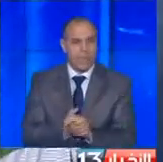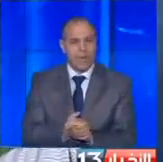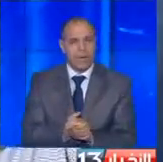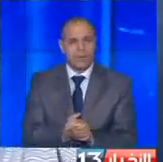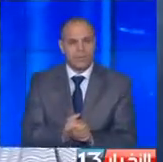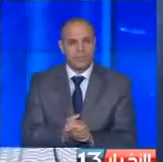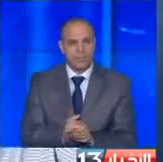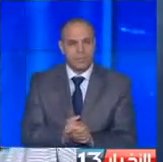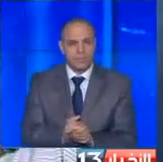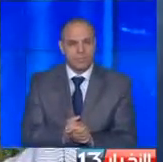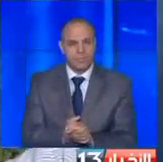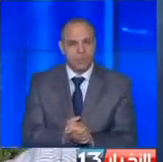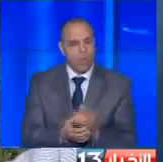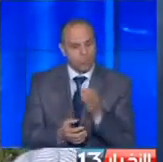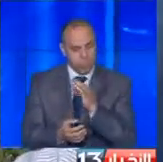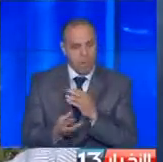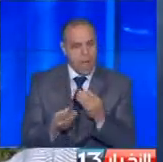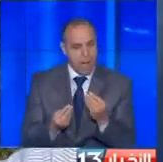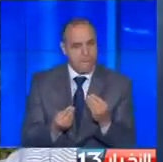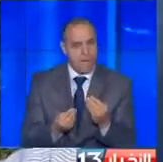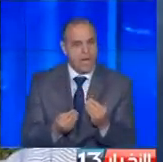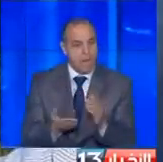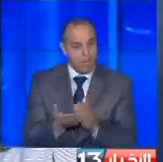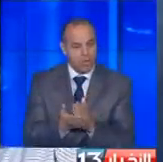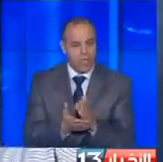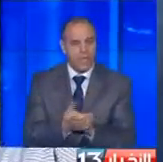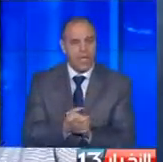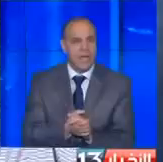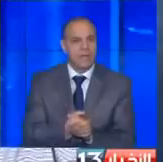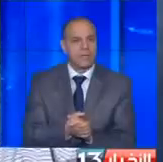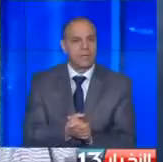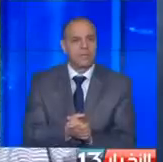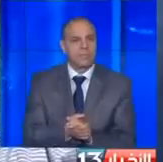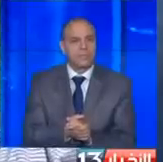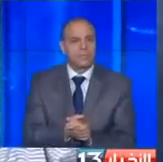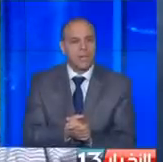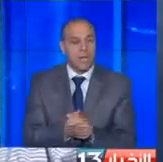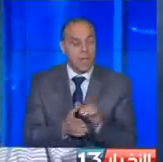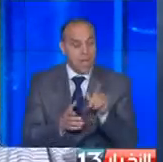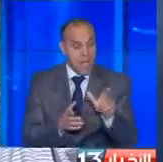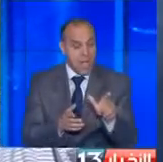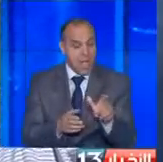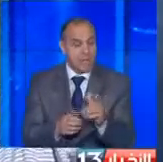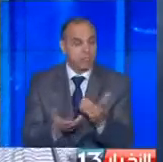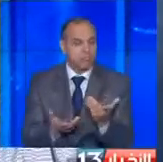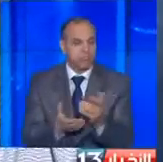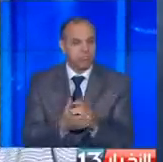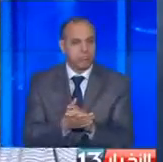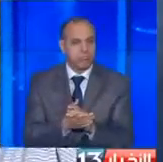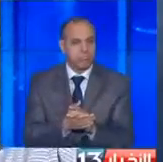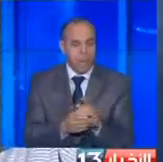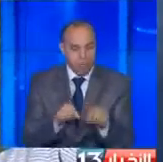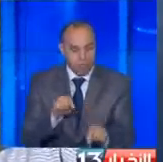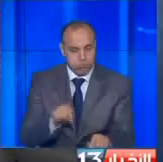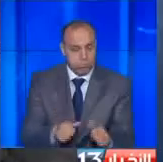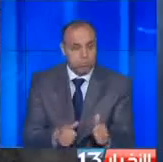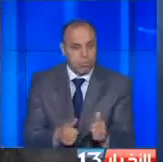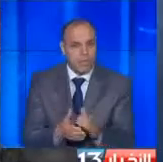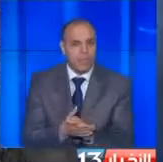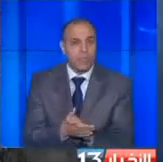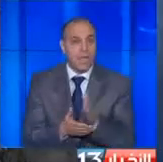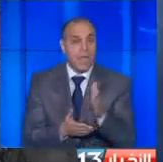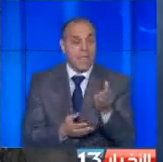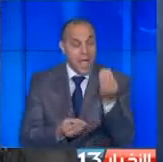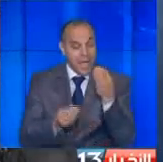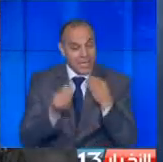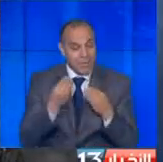معناها مندفعين برشا مع المشروع هذا خاطر خليتهم يستعملوا البذور الممتازة. هذه